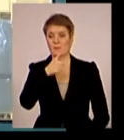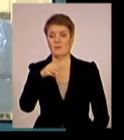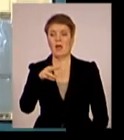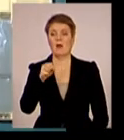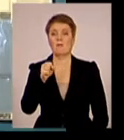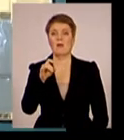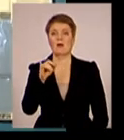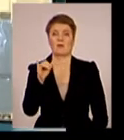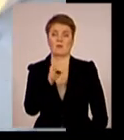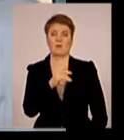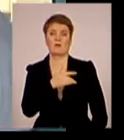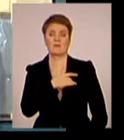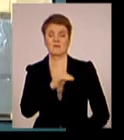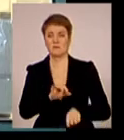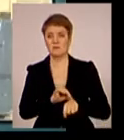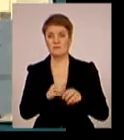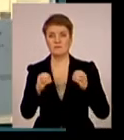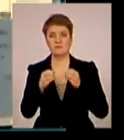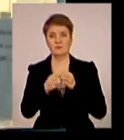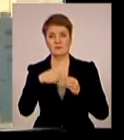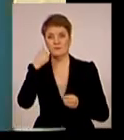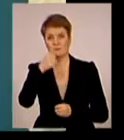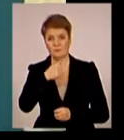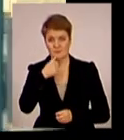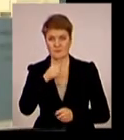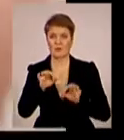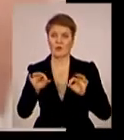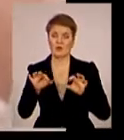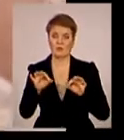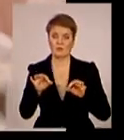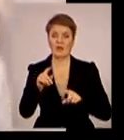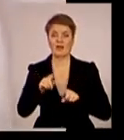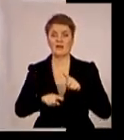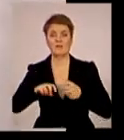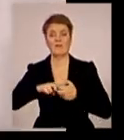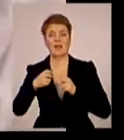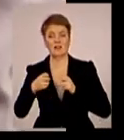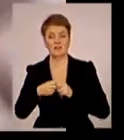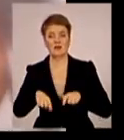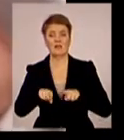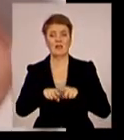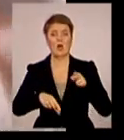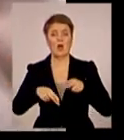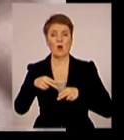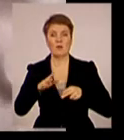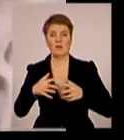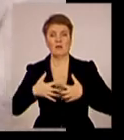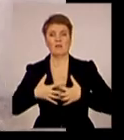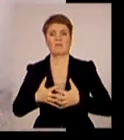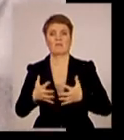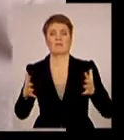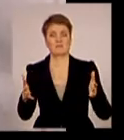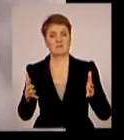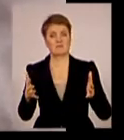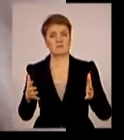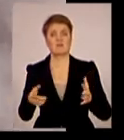Марію. На ревматизм серця вона хворіла понад 10 років. Розповідає, в рідному Івано-Франківську таку операцію роблять тільки традиційним